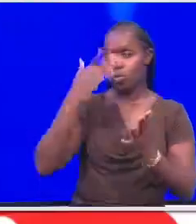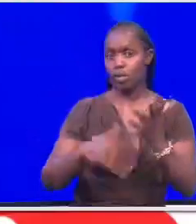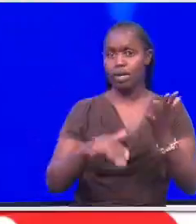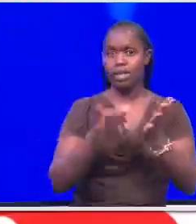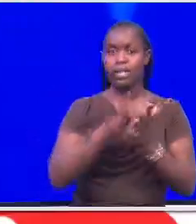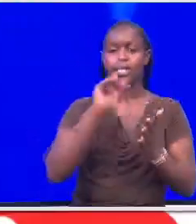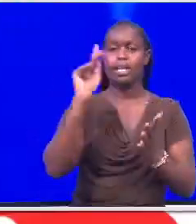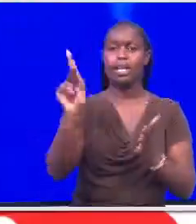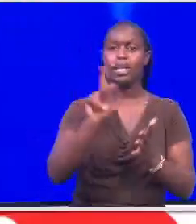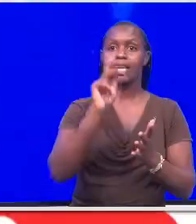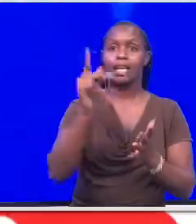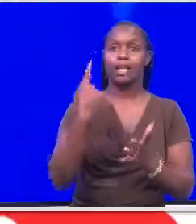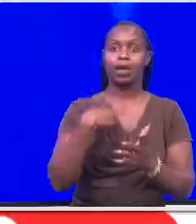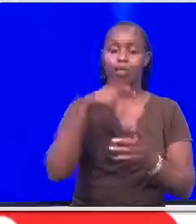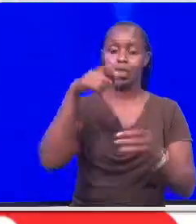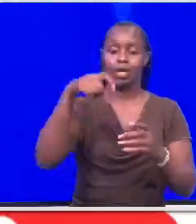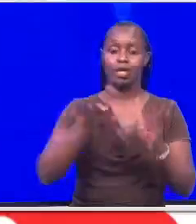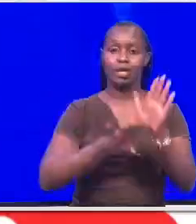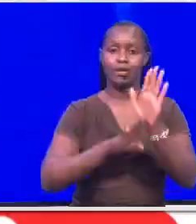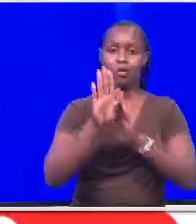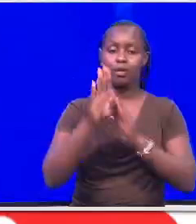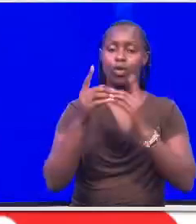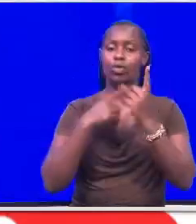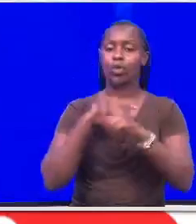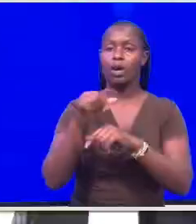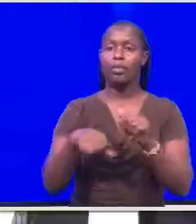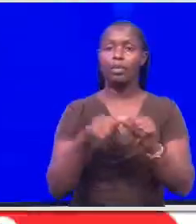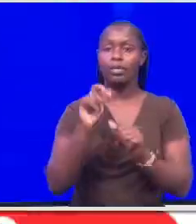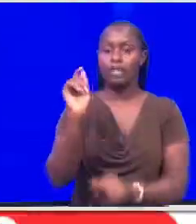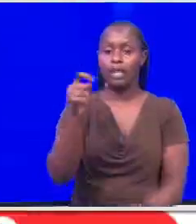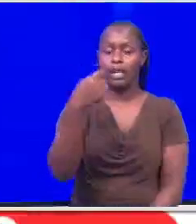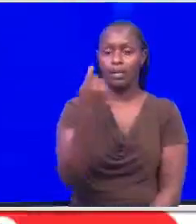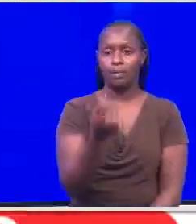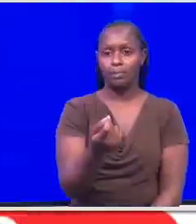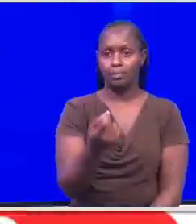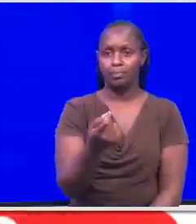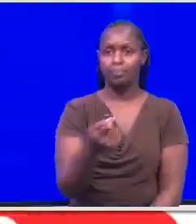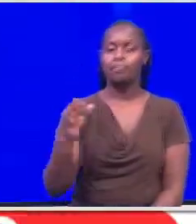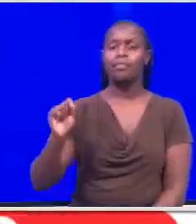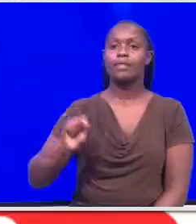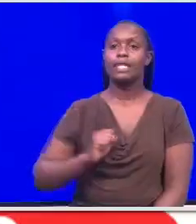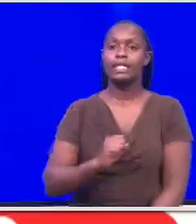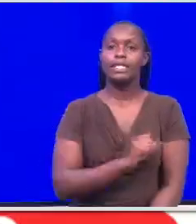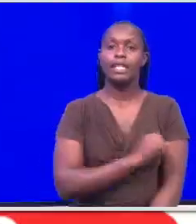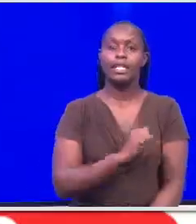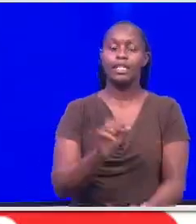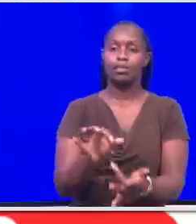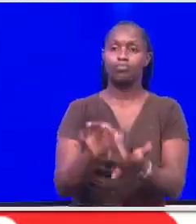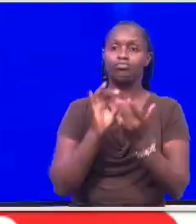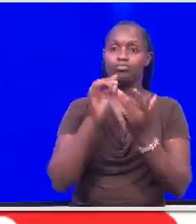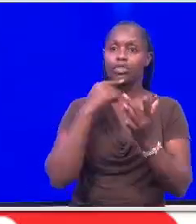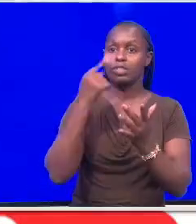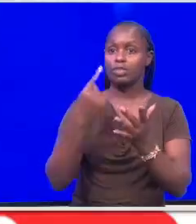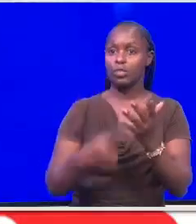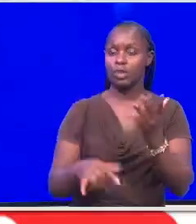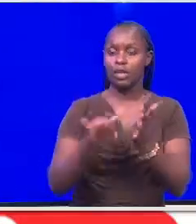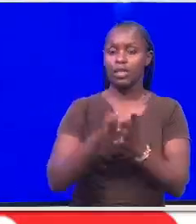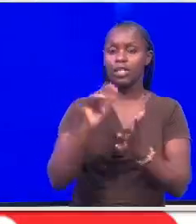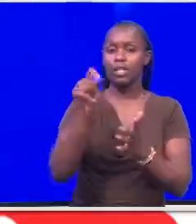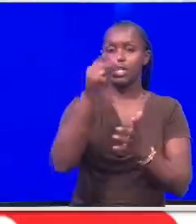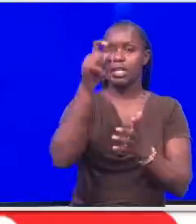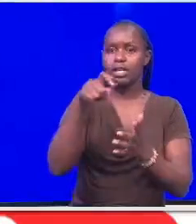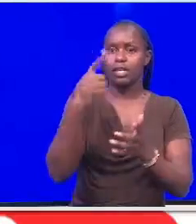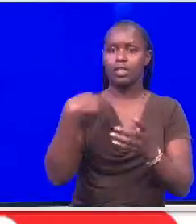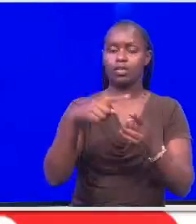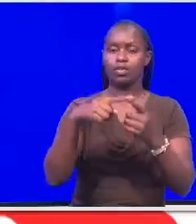maendeleo, aongee kuhusu Kenya. Seneta maalum Rachel Chimera amewataka Wakenya kutokubali kugawanywa kwa misingi